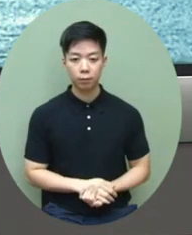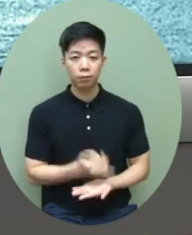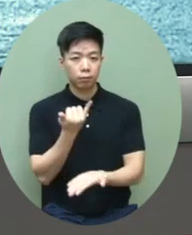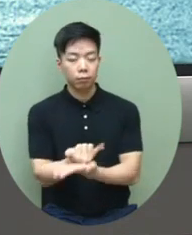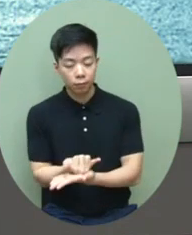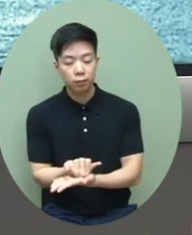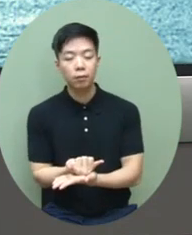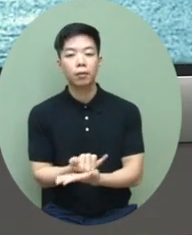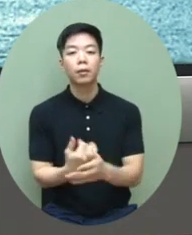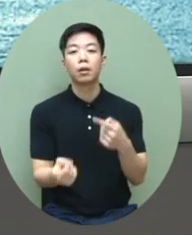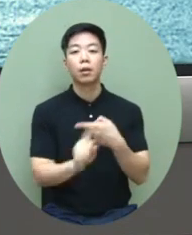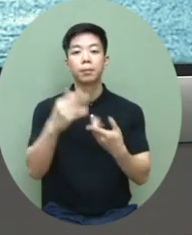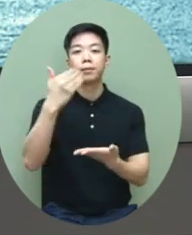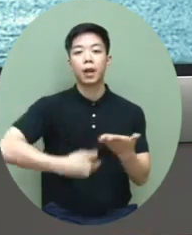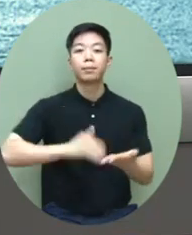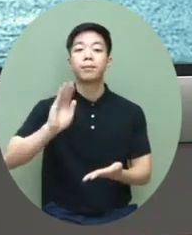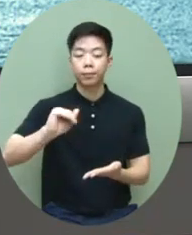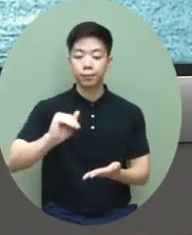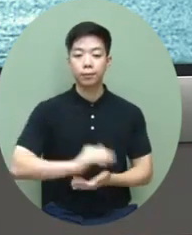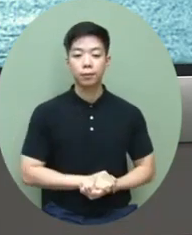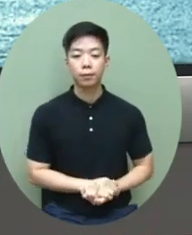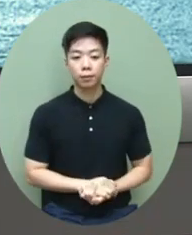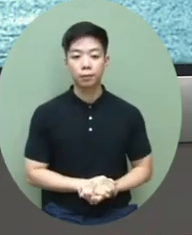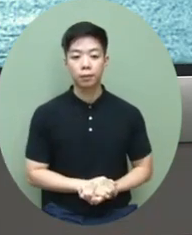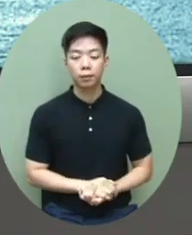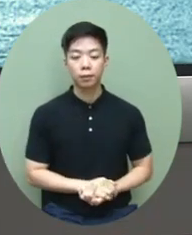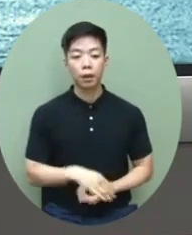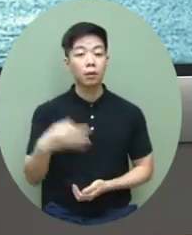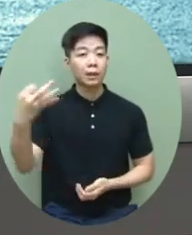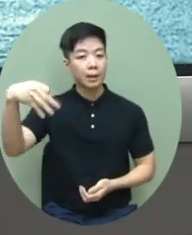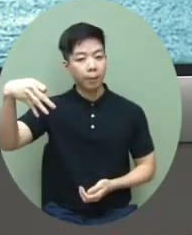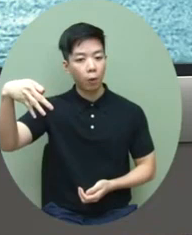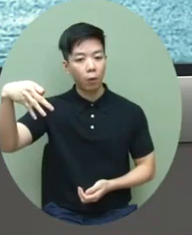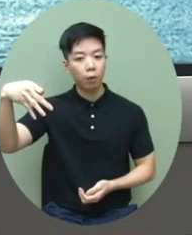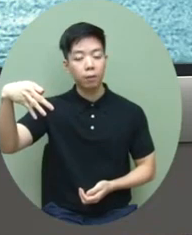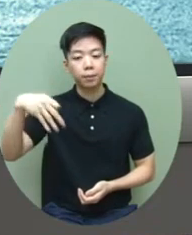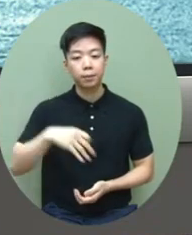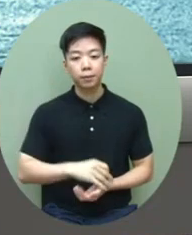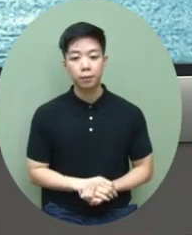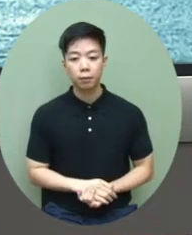死亡嘅風險嘅。咁其餘有3位係有打過